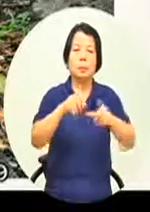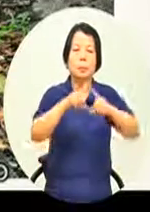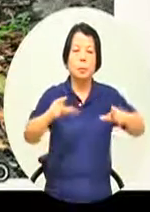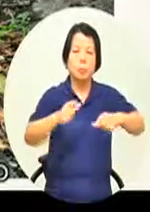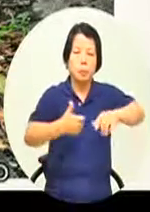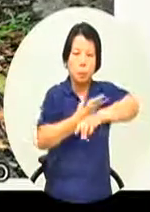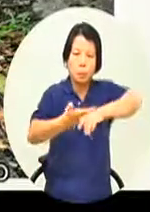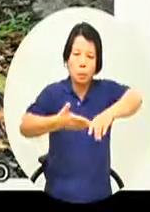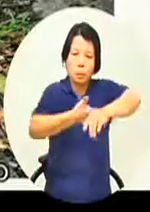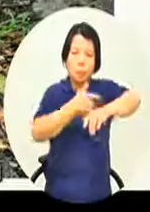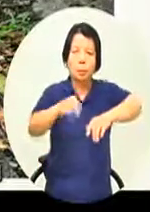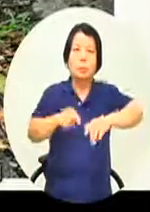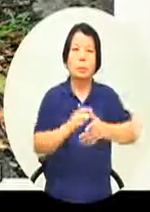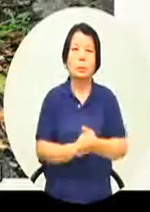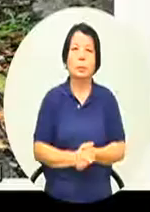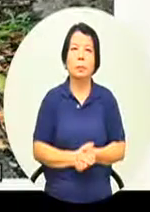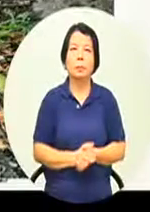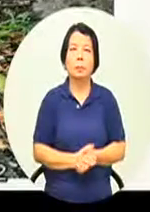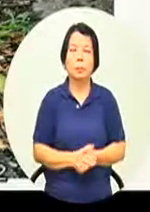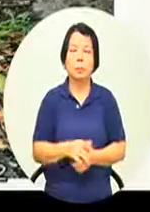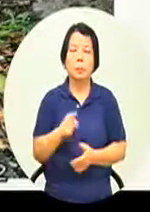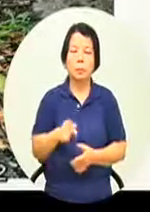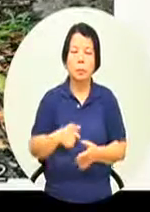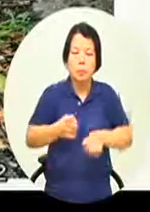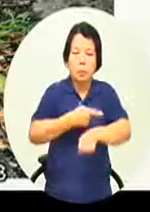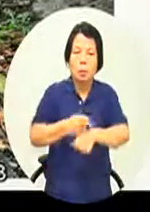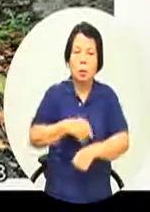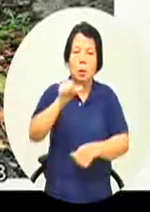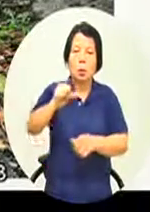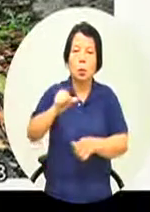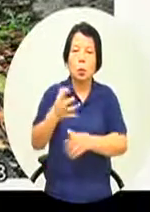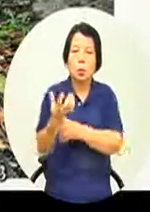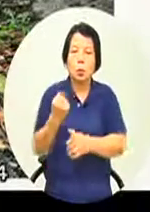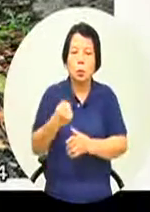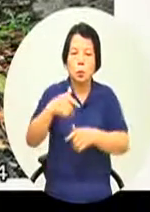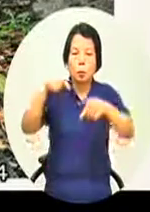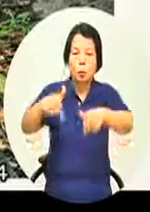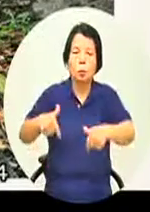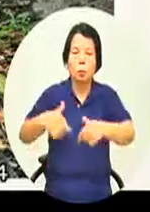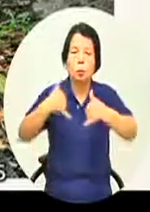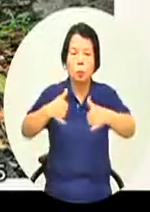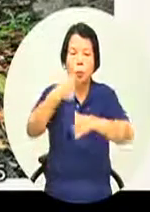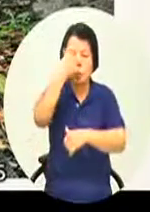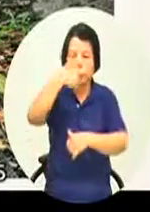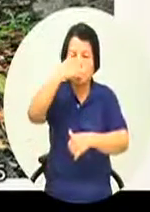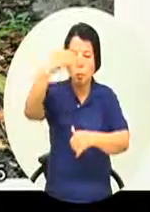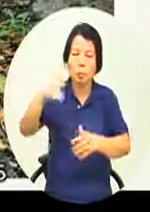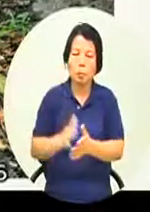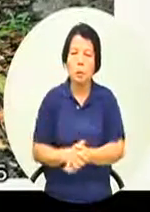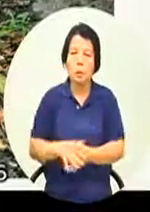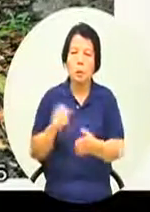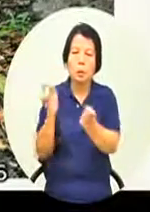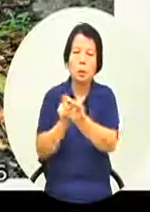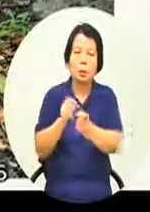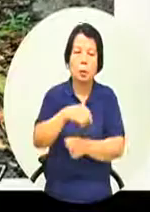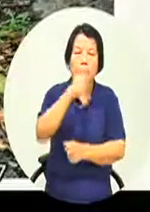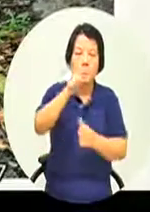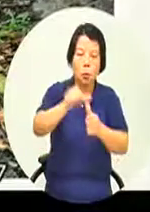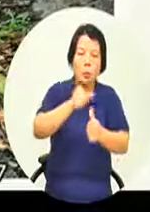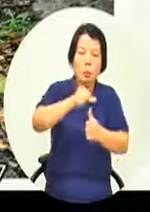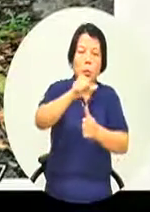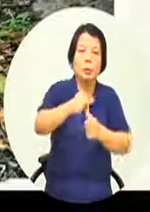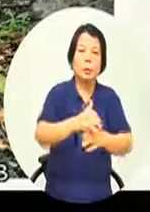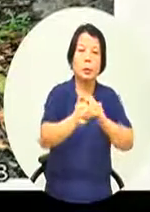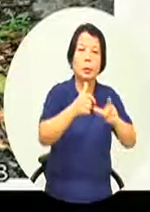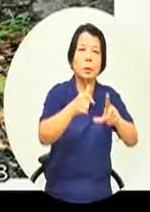哦，N 线大牌，然后就是它是从五权南路，哦，凤山的五权南路，然后经五甲社区到保安里，哦，我